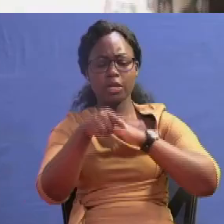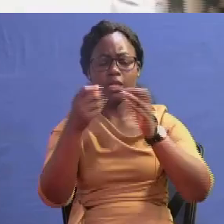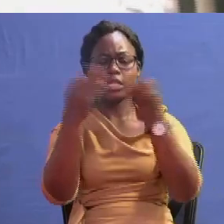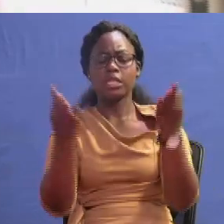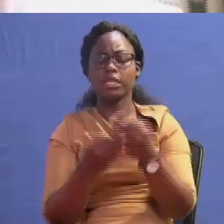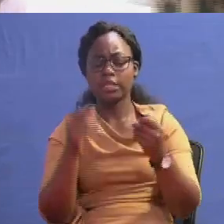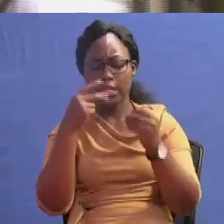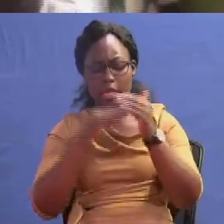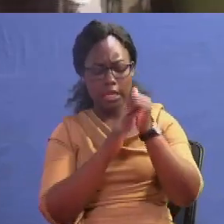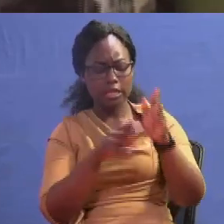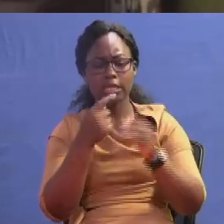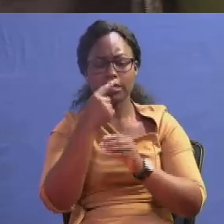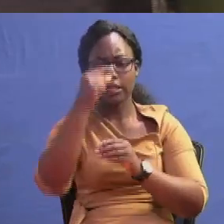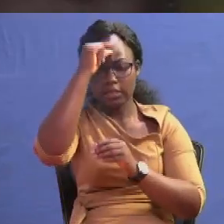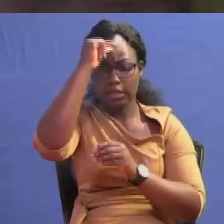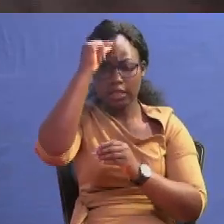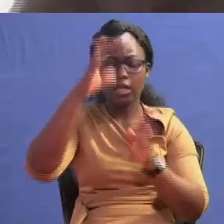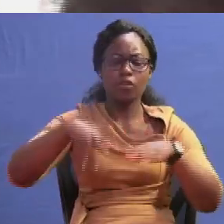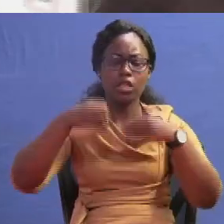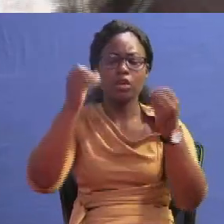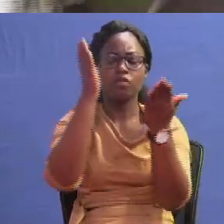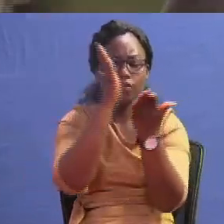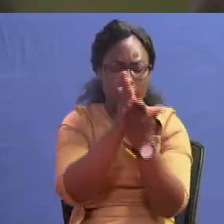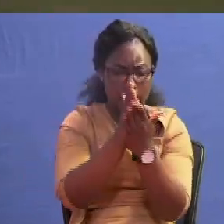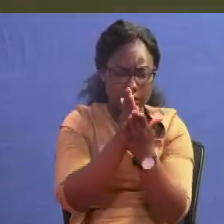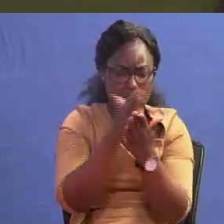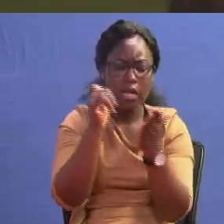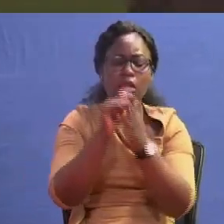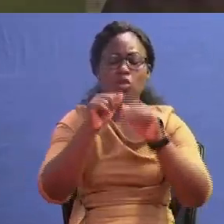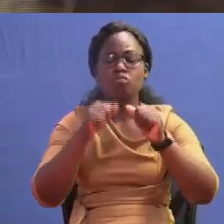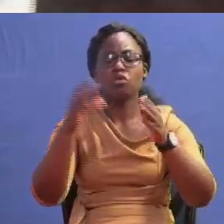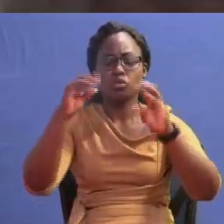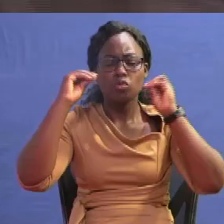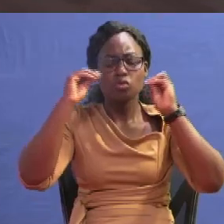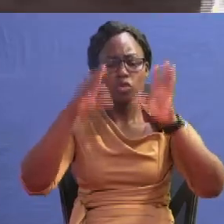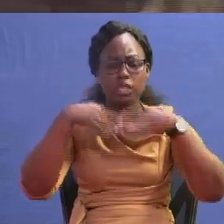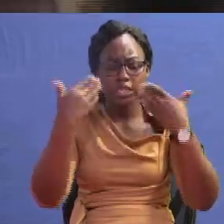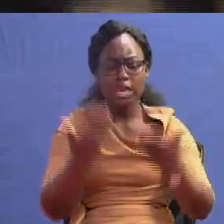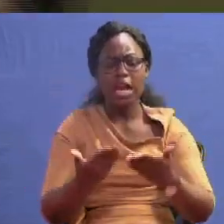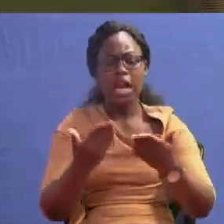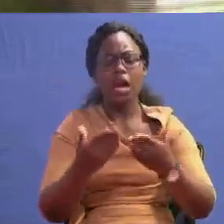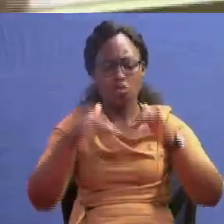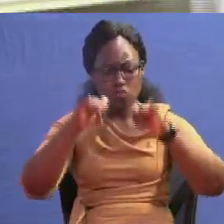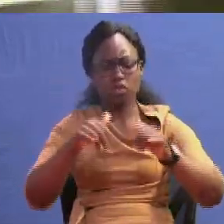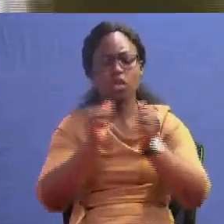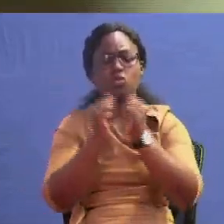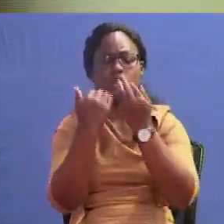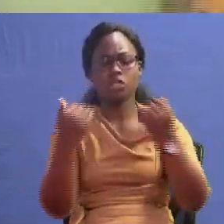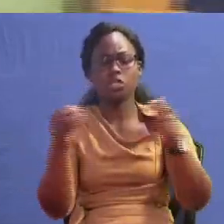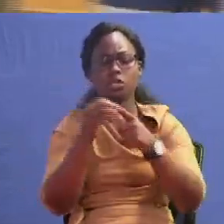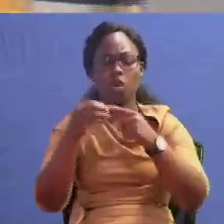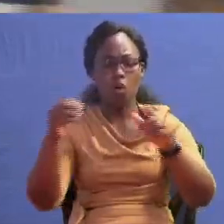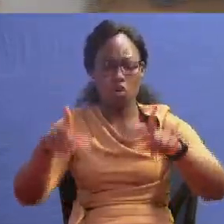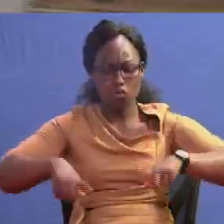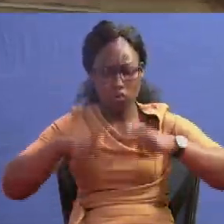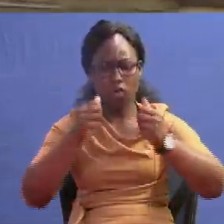hao walieleza kuwa serikali imetoa sera ya uzazi ambayo itafunza watu jinsi ya kuishi na kulinda watoto kulingana na maadili